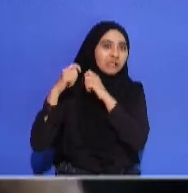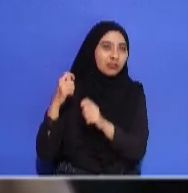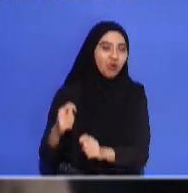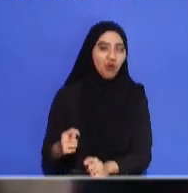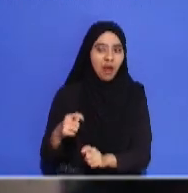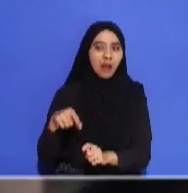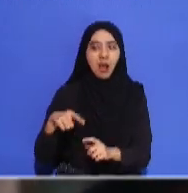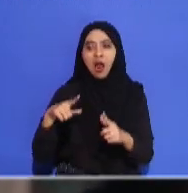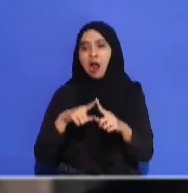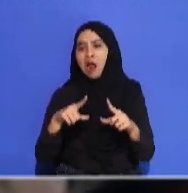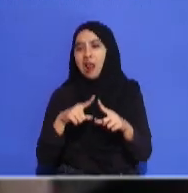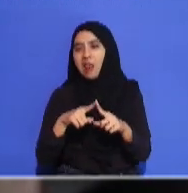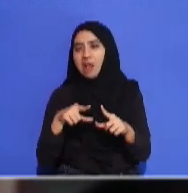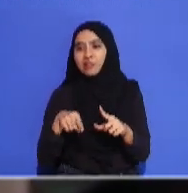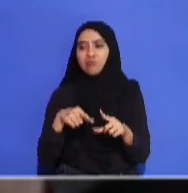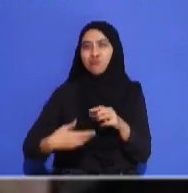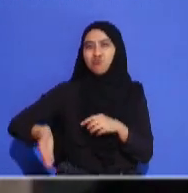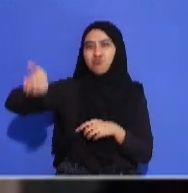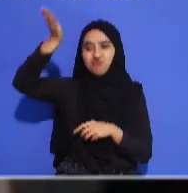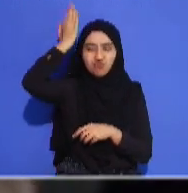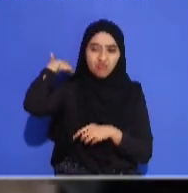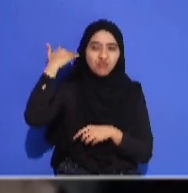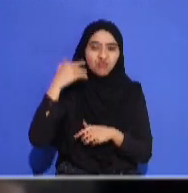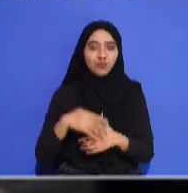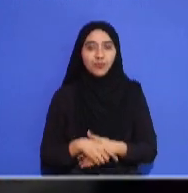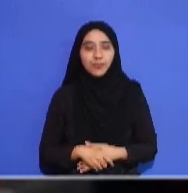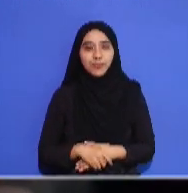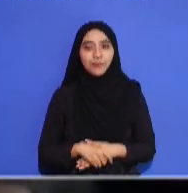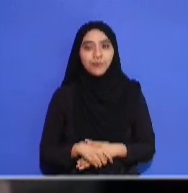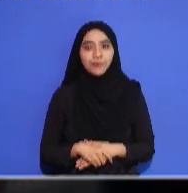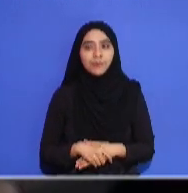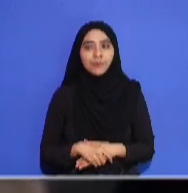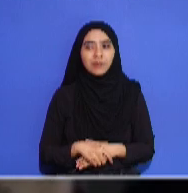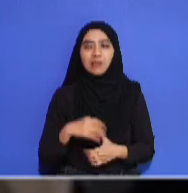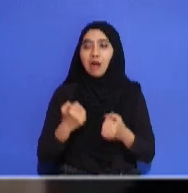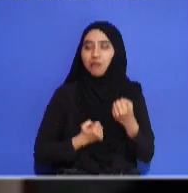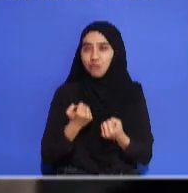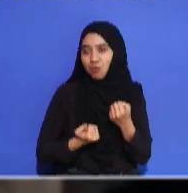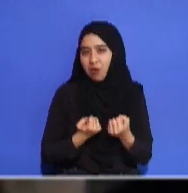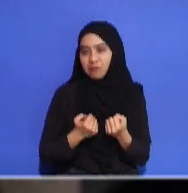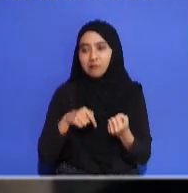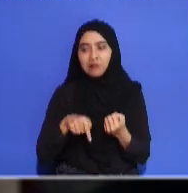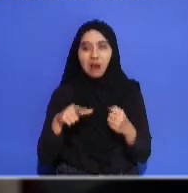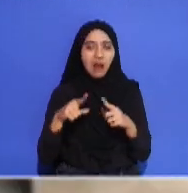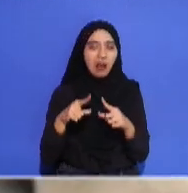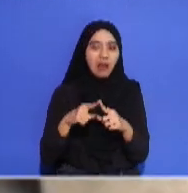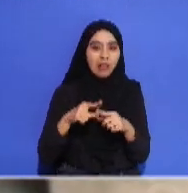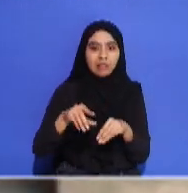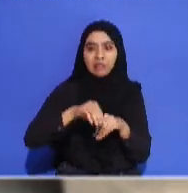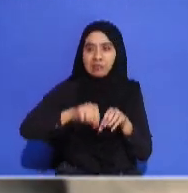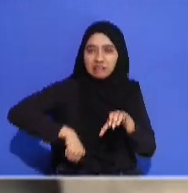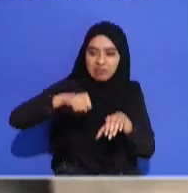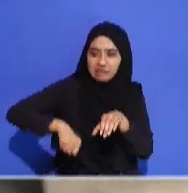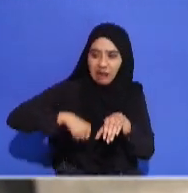pirantos ingkang sarwa prasaja. Tataran sepisanan ingkang katindakaken menawi badhe damel pirantos olah tetanen